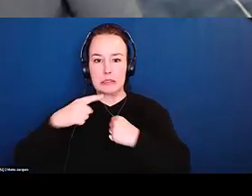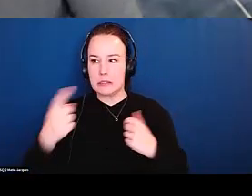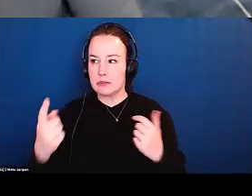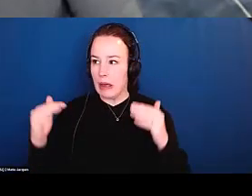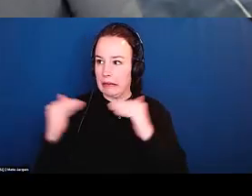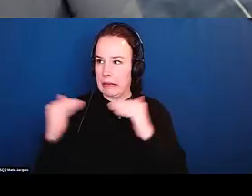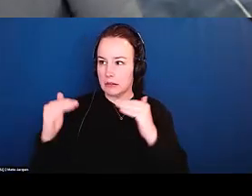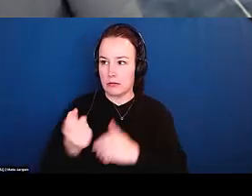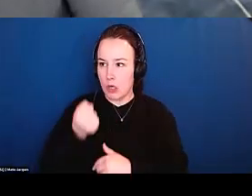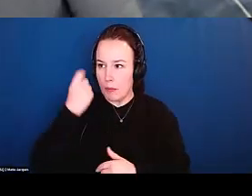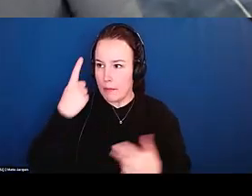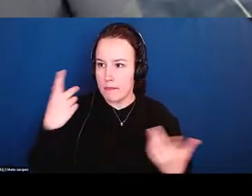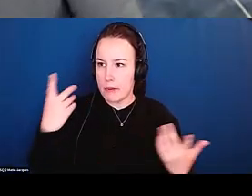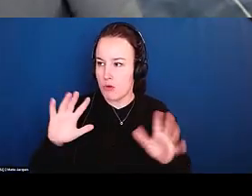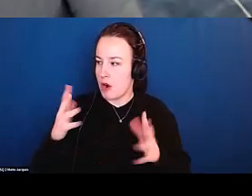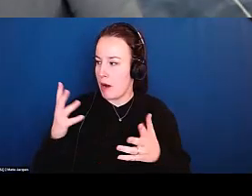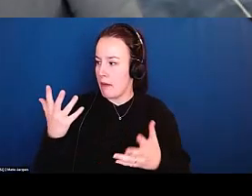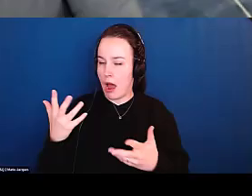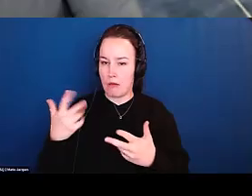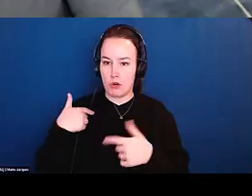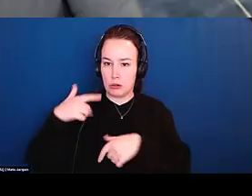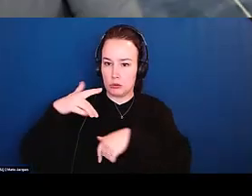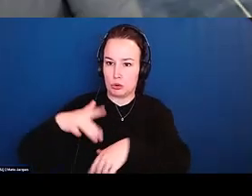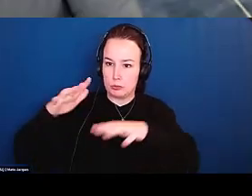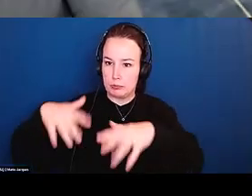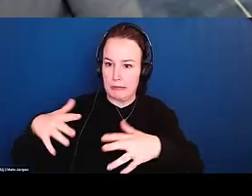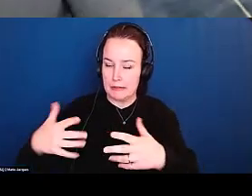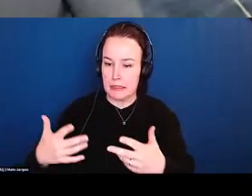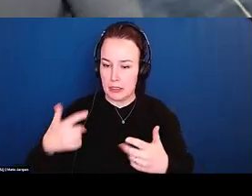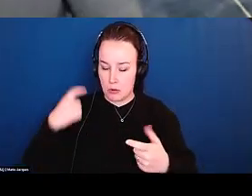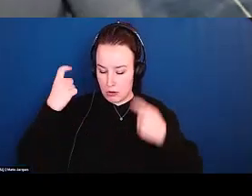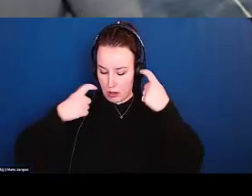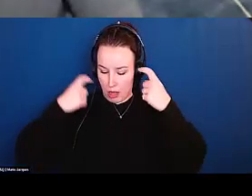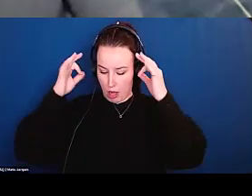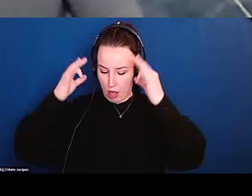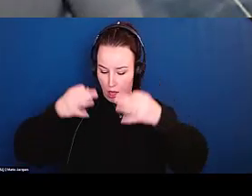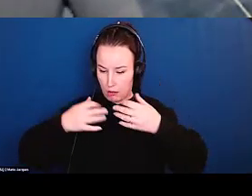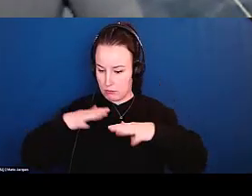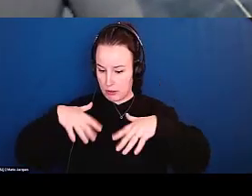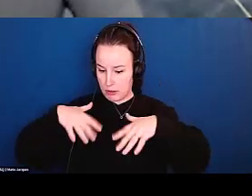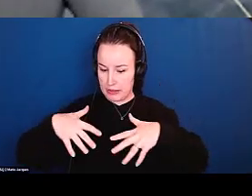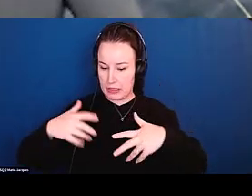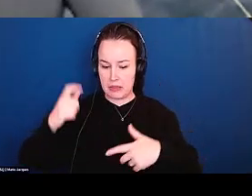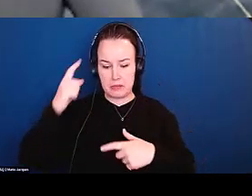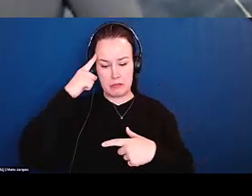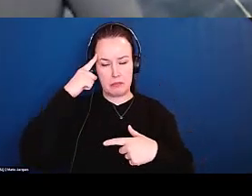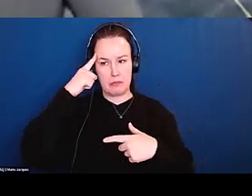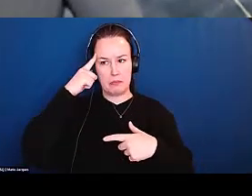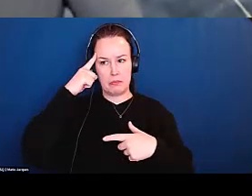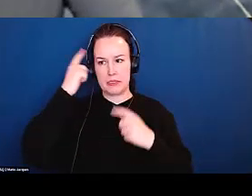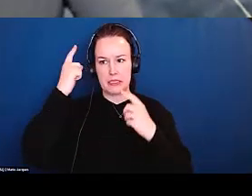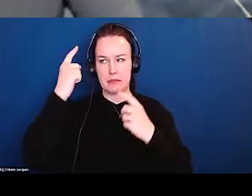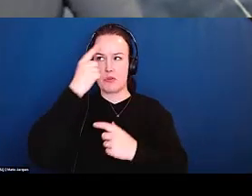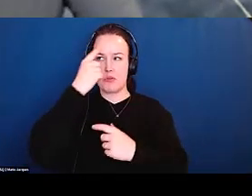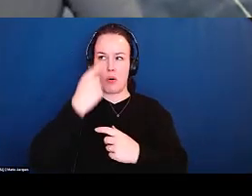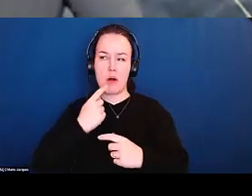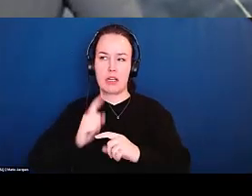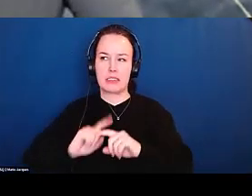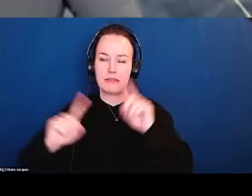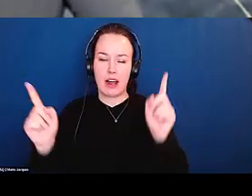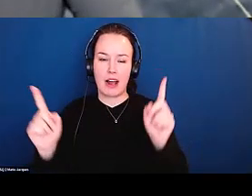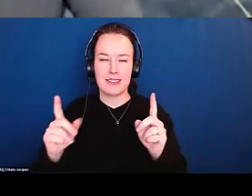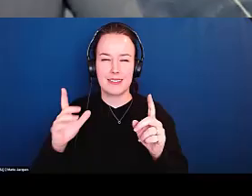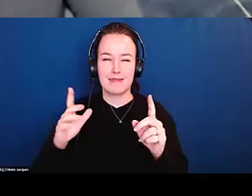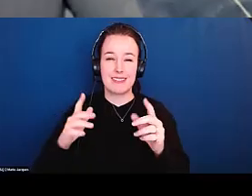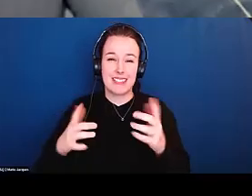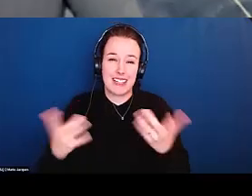comprends pas l'équité, ou peut-être qu'ils vont pouvoir dire, je n'ai pas encore eu le temps de me poser cette question par rapport à l'équité, peut-être que je ne crois pas en l'équité. Il y